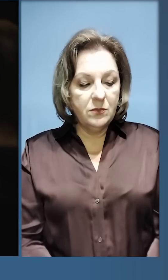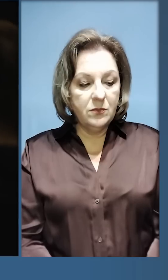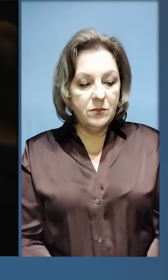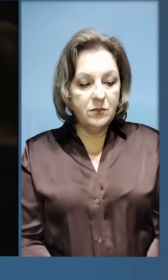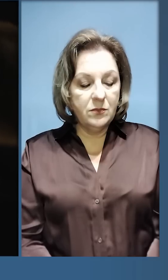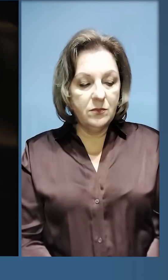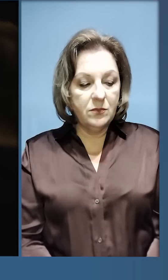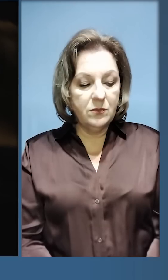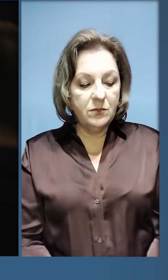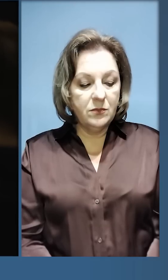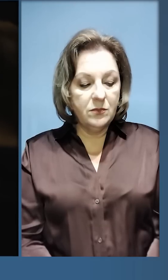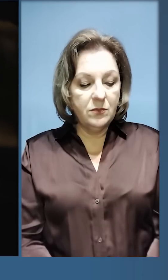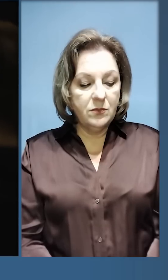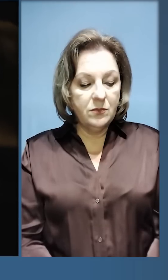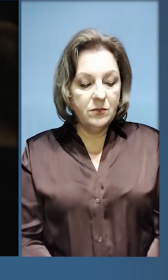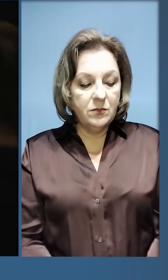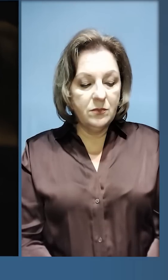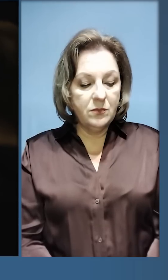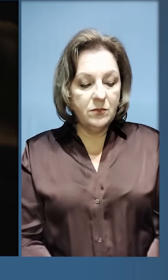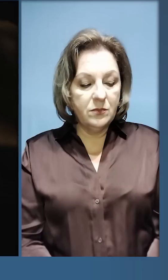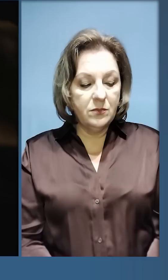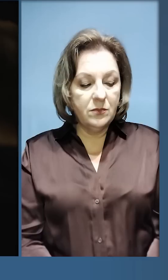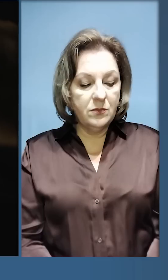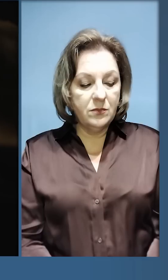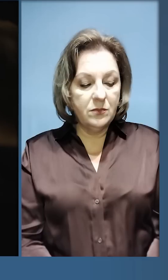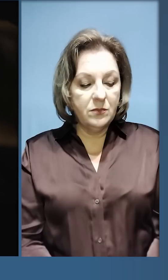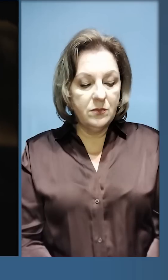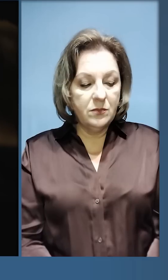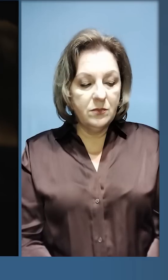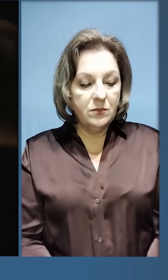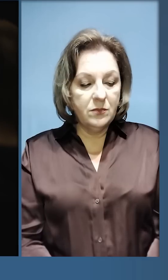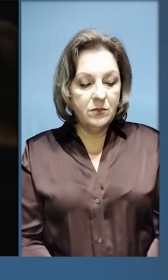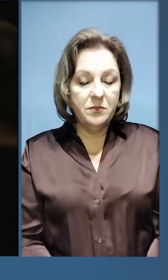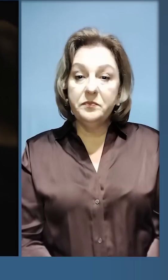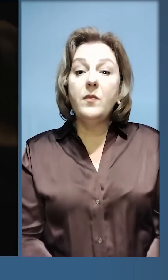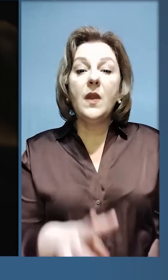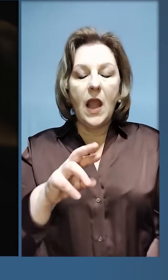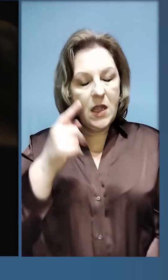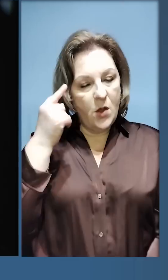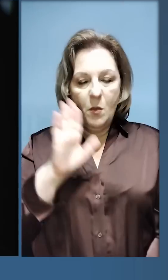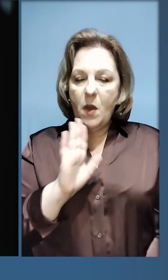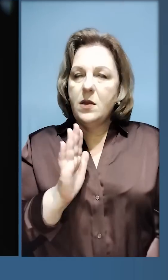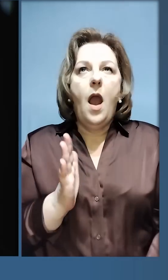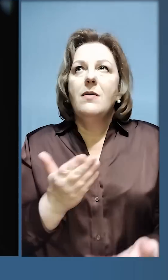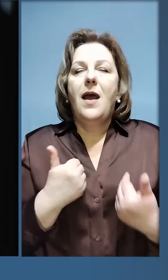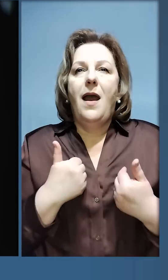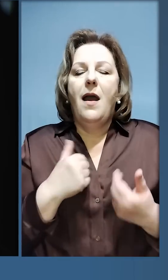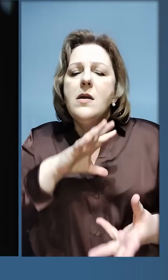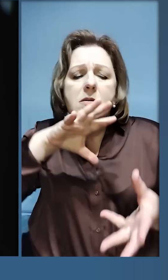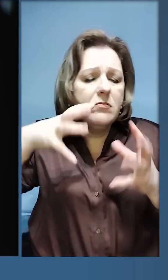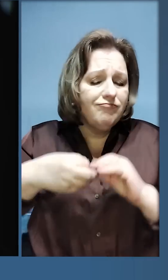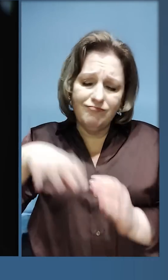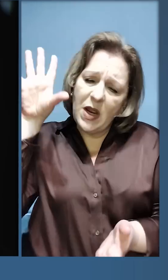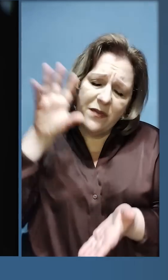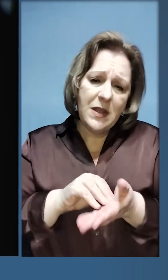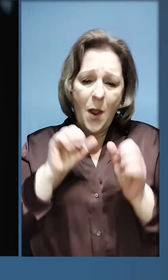decided to get you into the office of president? Is it just pure coincidence? Я думаю, що я не